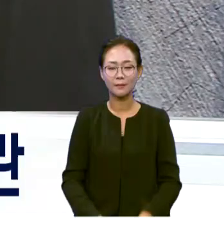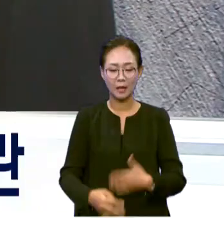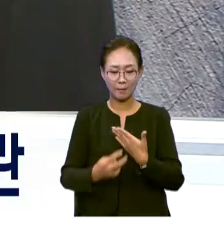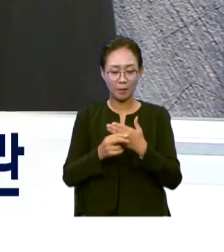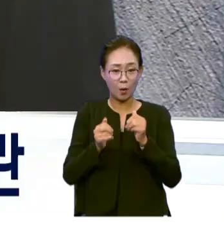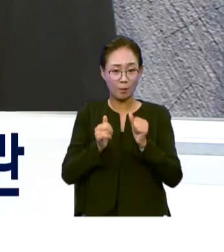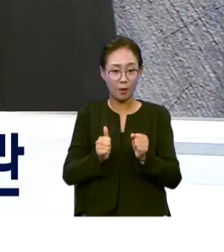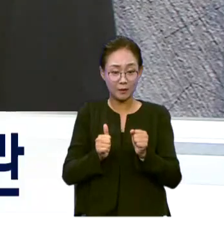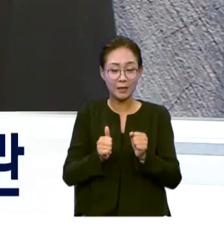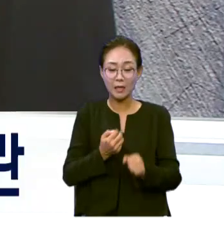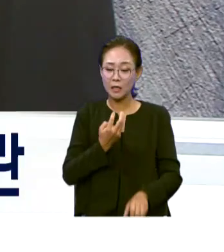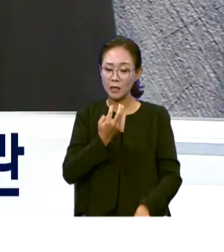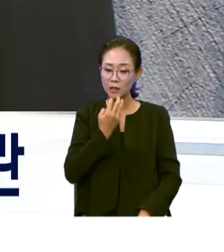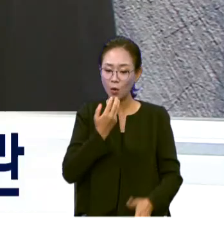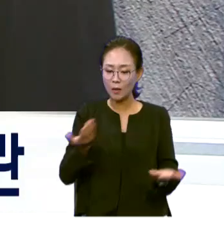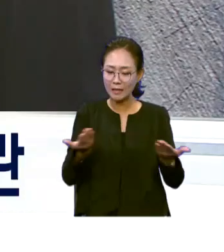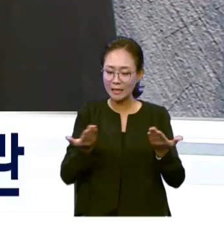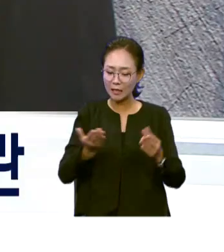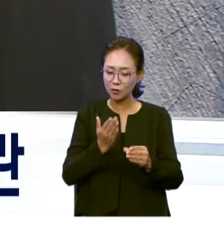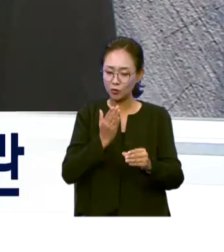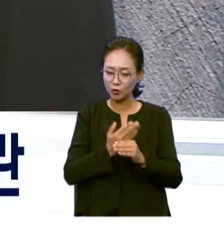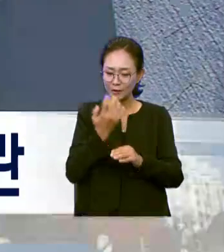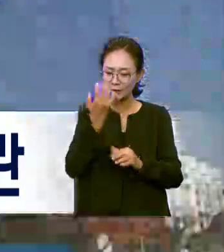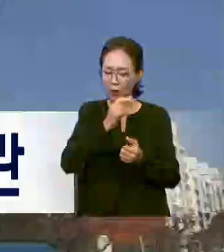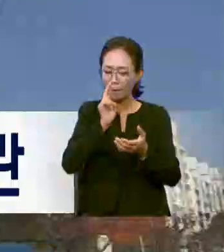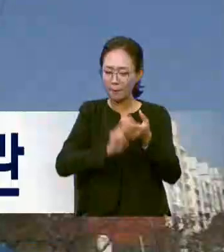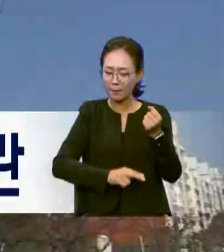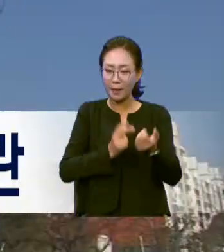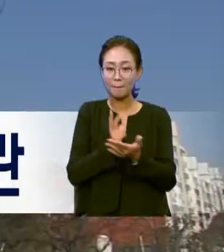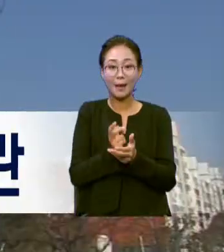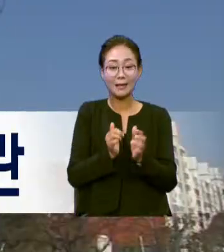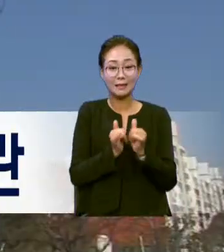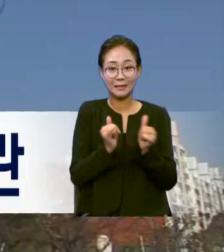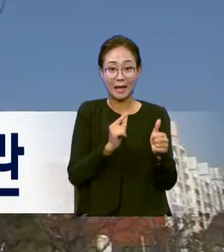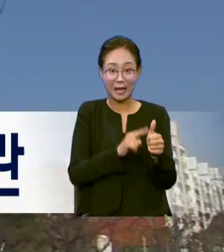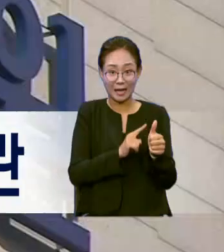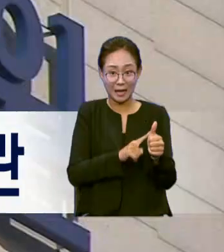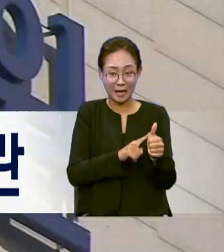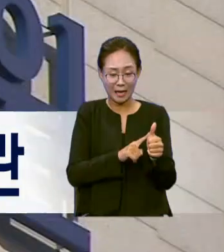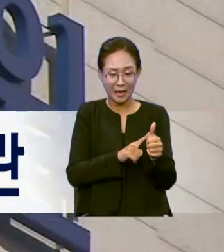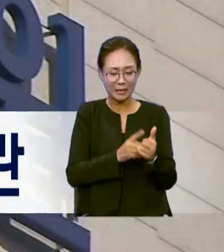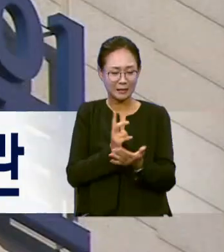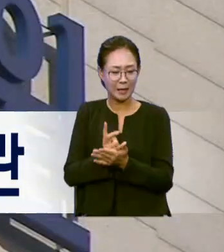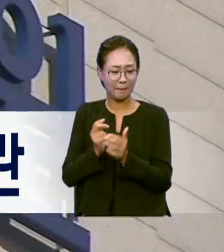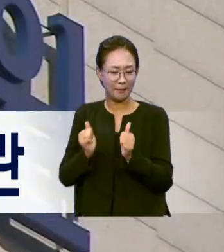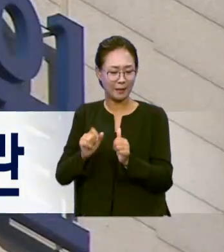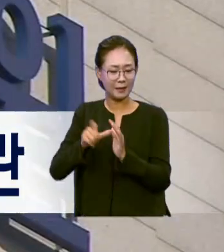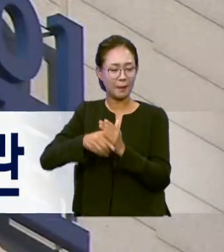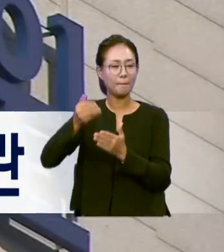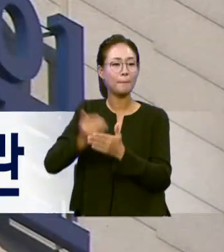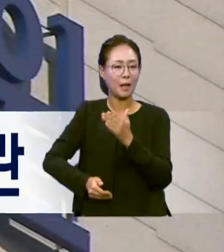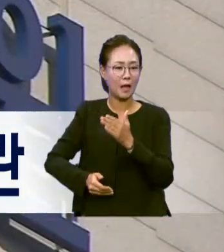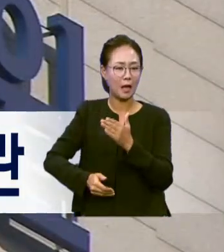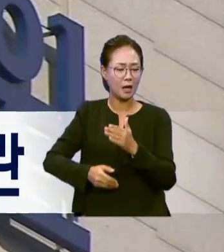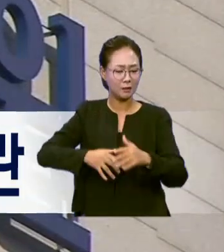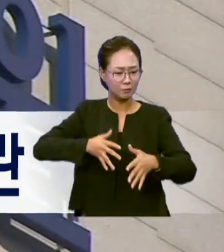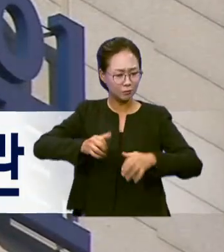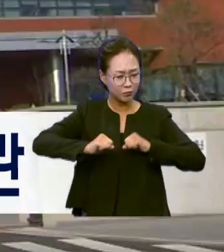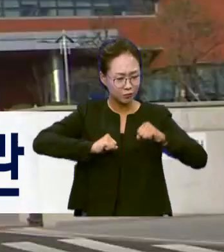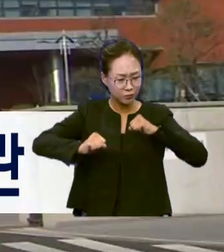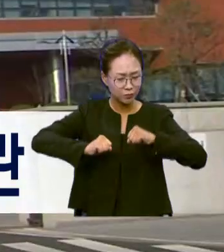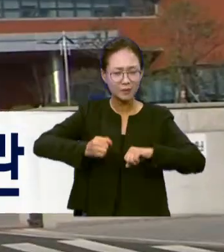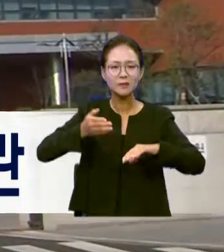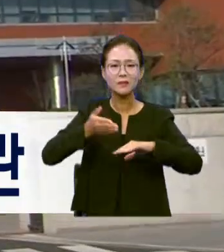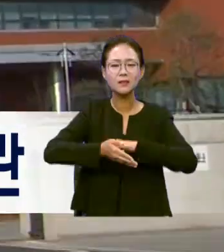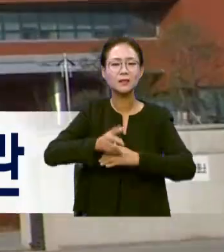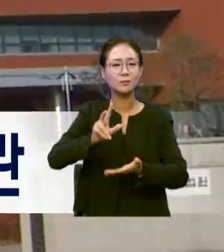법원이 서울 출장 중 성매매를 하다 적발된 현직 판사에 대해 뒤늦게 형사 재판에서 배제해 늑장 조치 논란이 일고